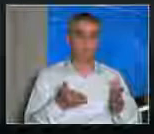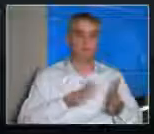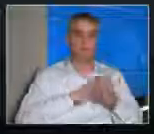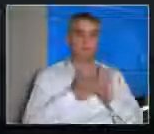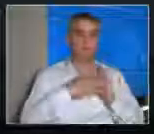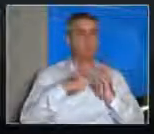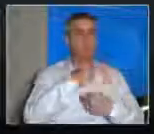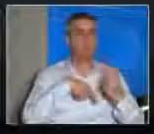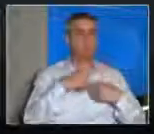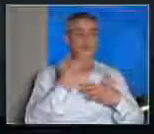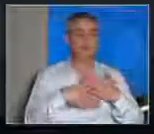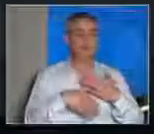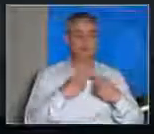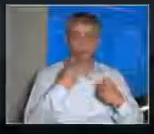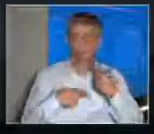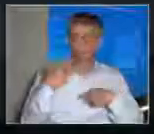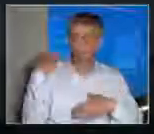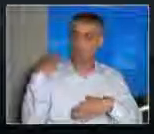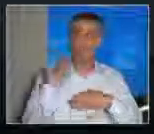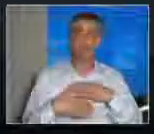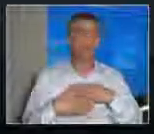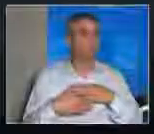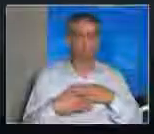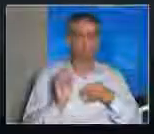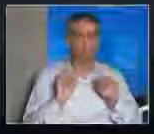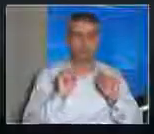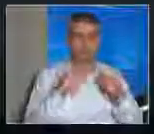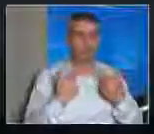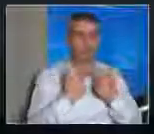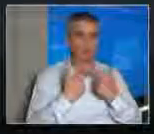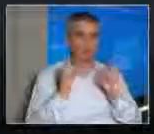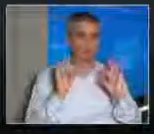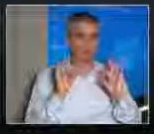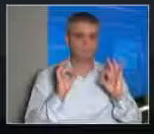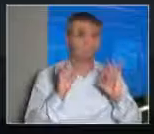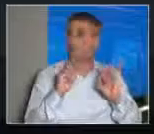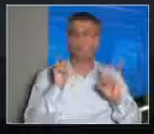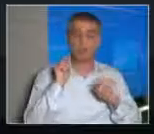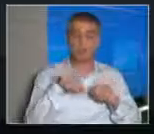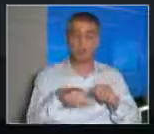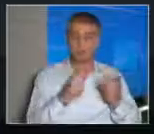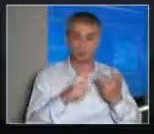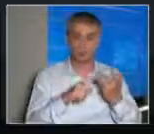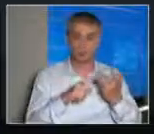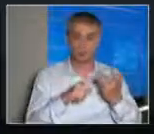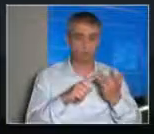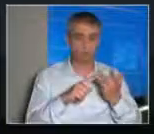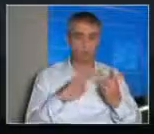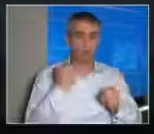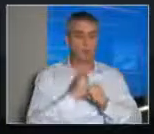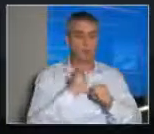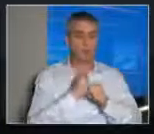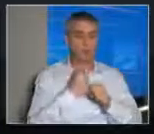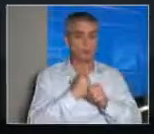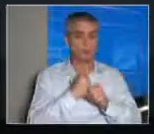בכל הסבבים האחרונים, בשנה האחרונה, לא הגענו לתוך מלחמה, לא הגענו לתוך